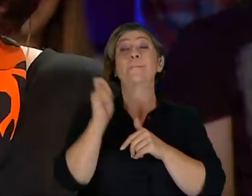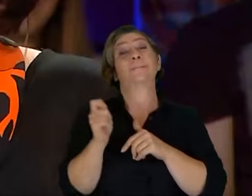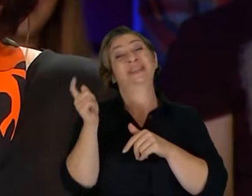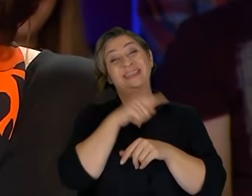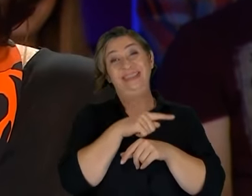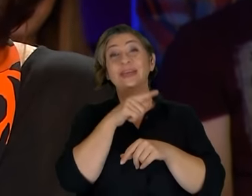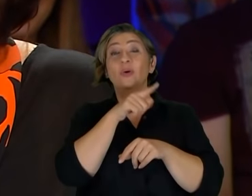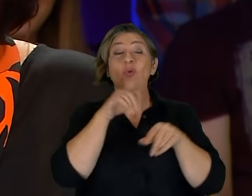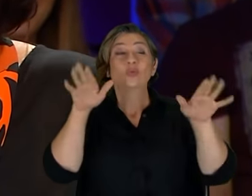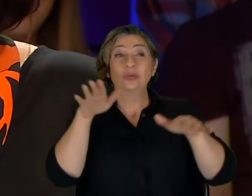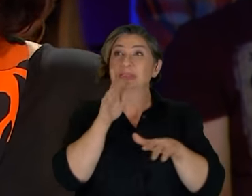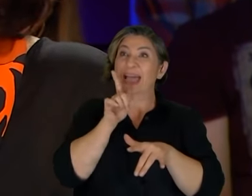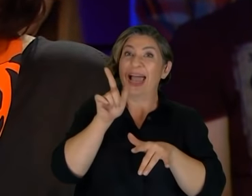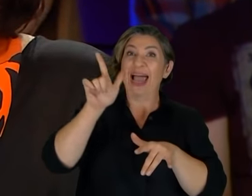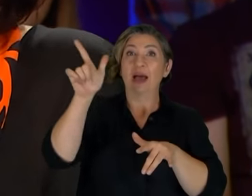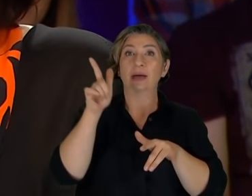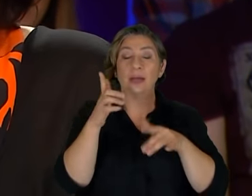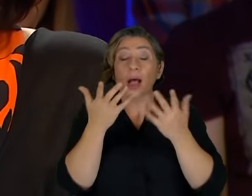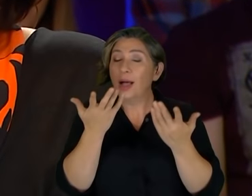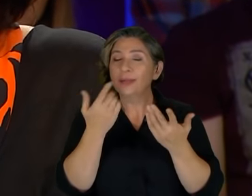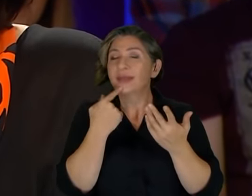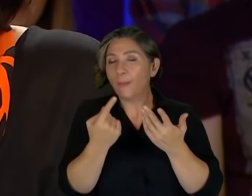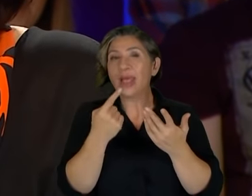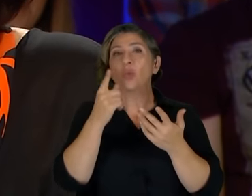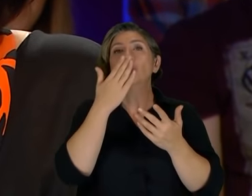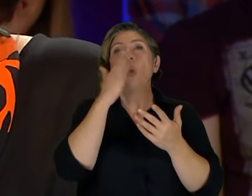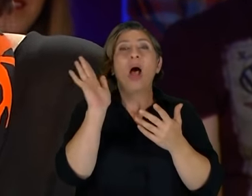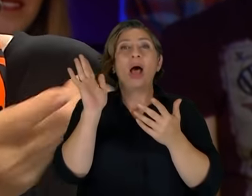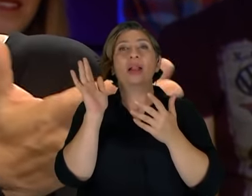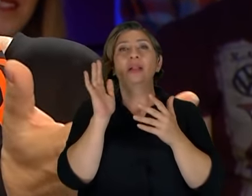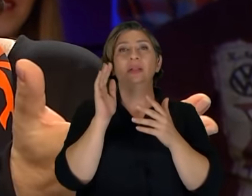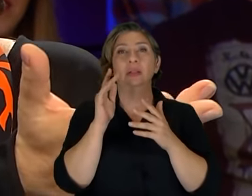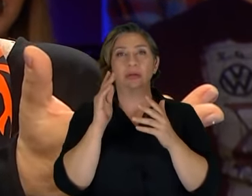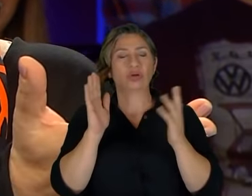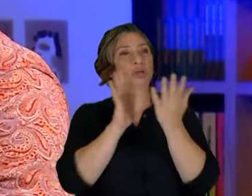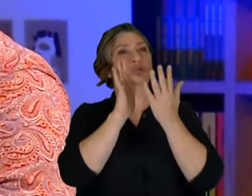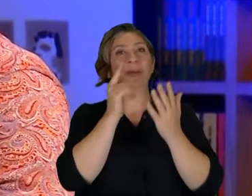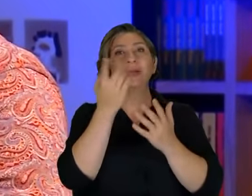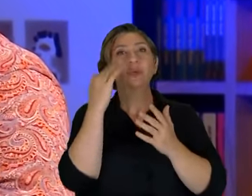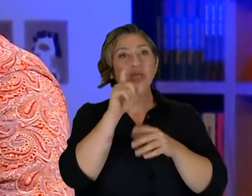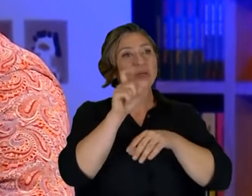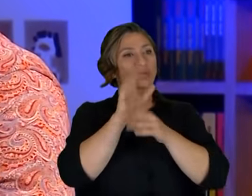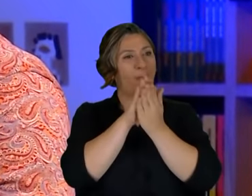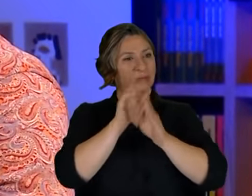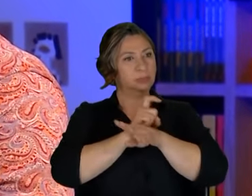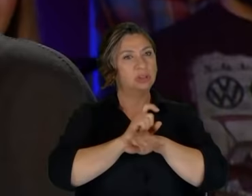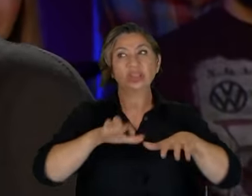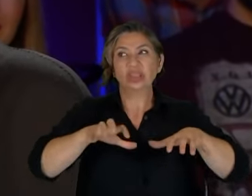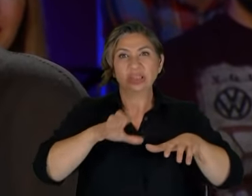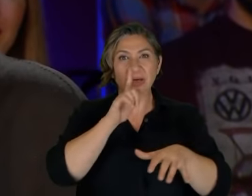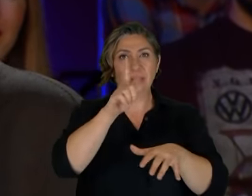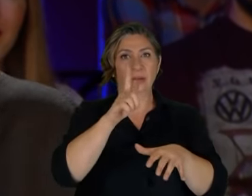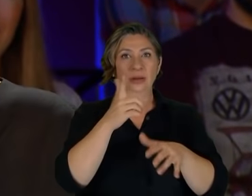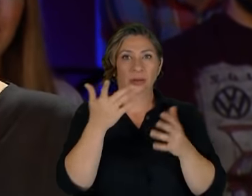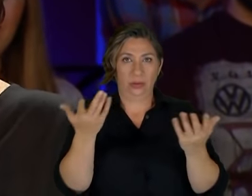ona belli ki. Onu gördüğü anda yani onunki o kadar doğal ki reaksiyonunu gösteriyor. Demin de dedi yani köpek de kızdığı zaman